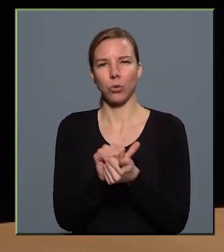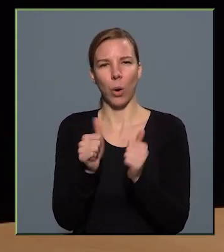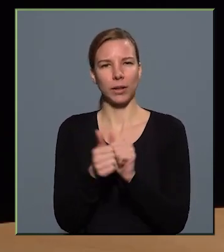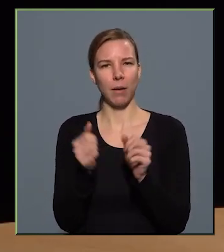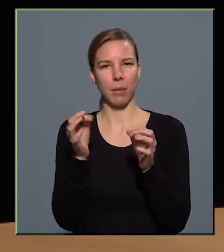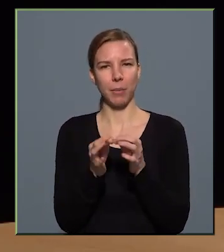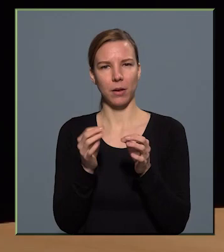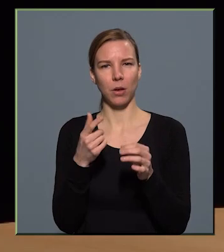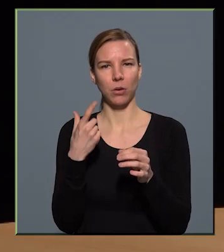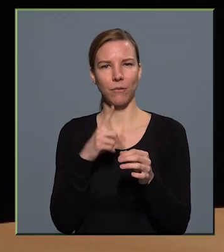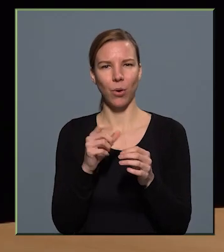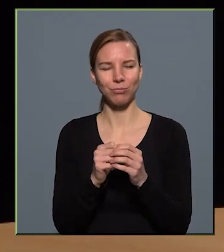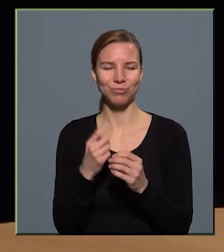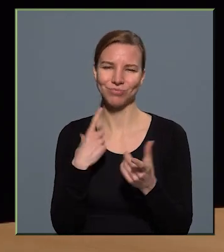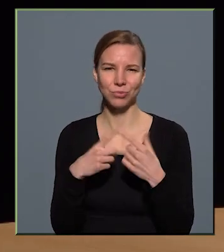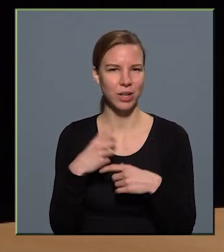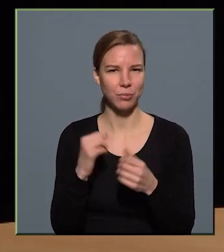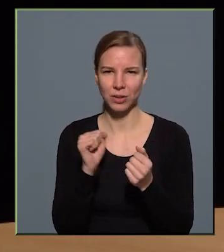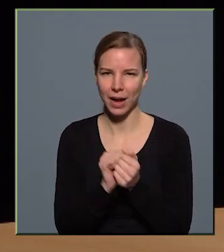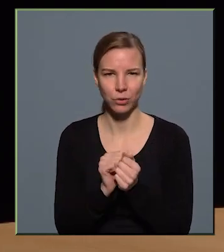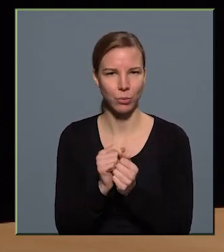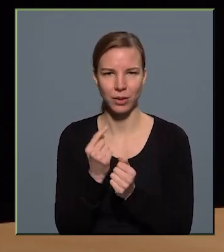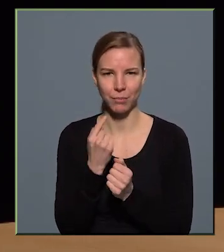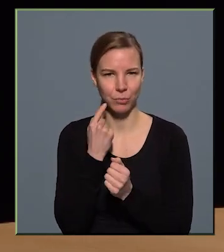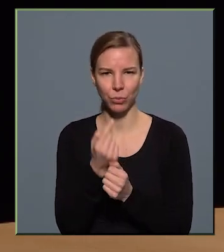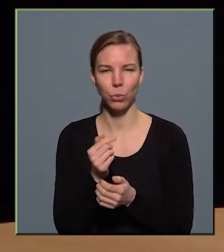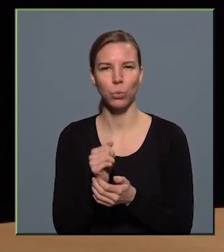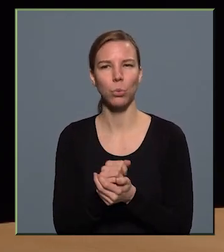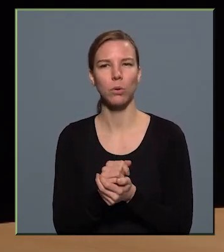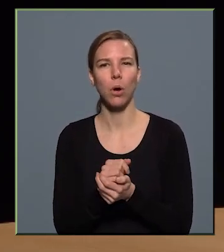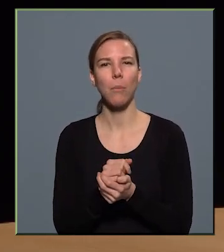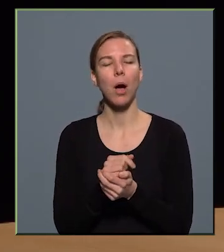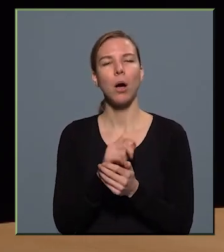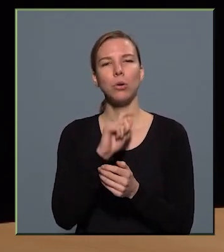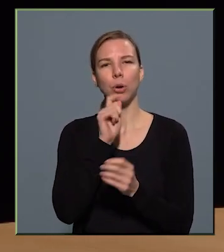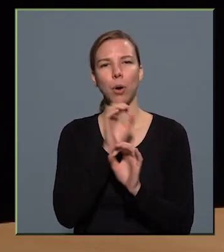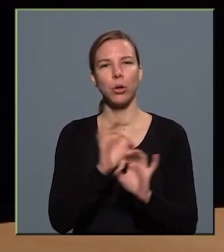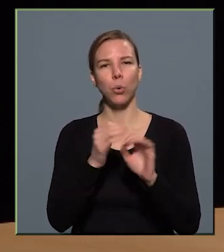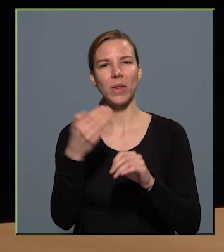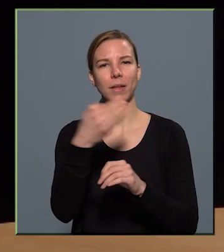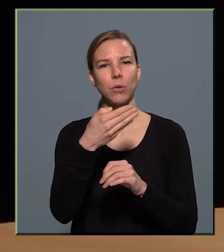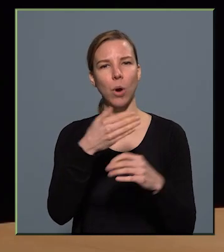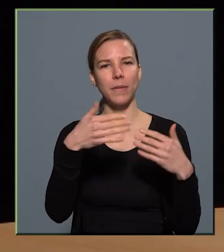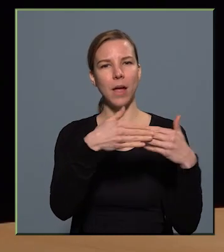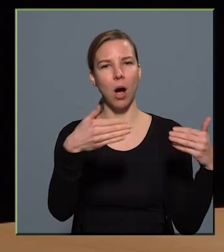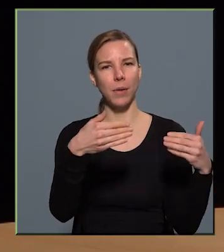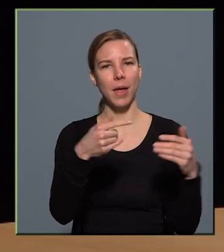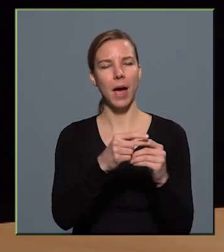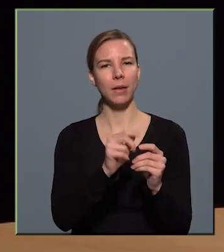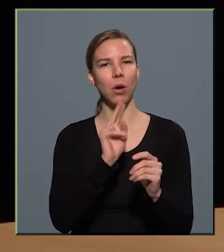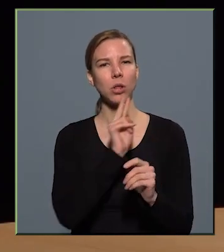volt, sajnálom, hogy most a dátumot nem fogom tudni felidézni, amikor alapvetően Magyarország nyugati határán, az ottani távvezetékenken